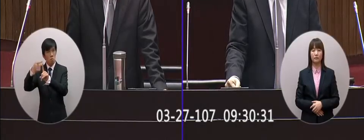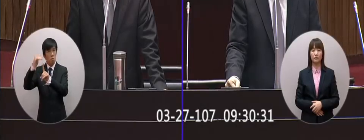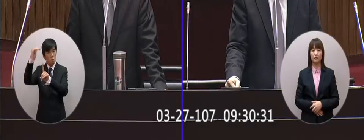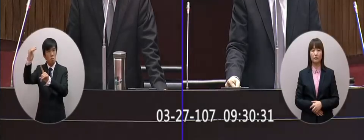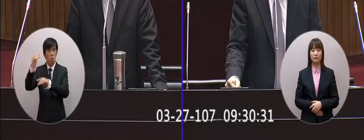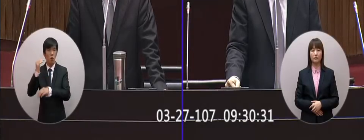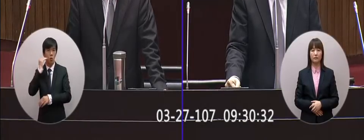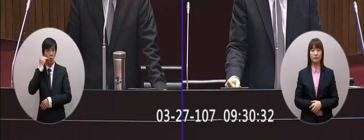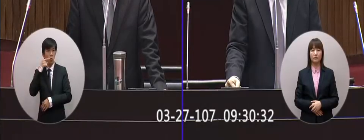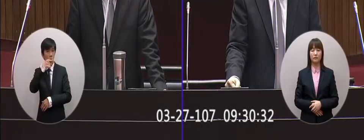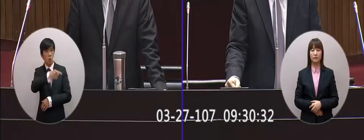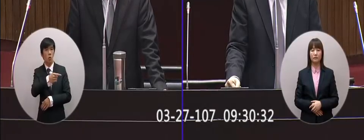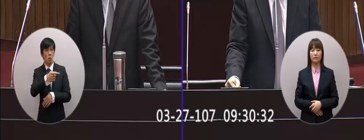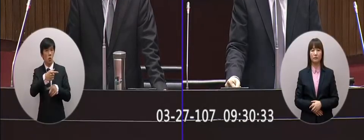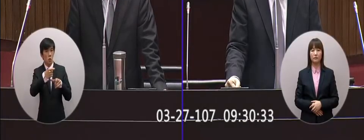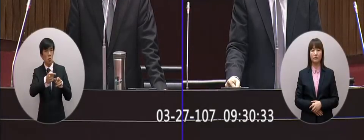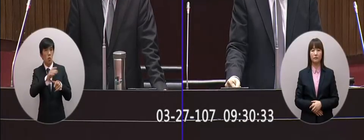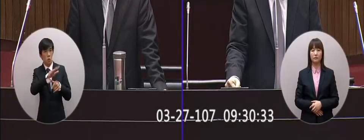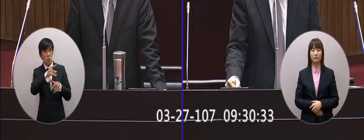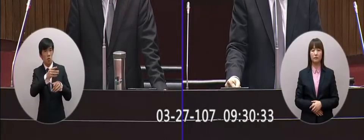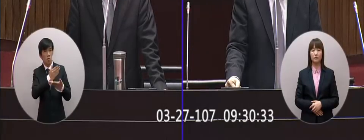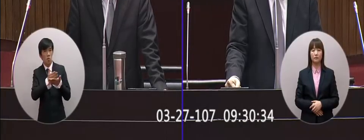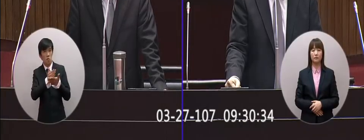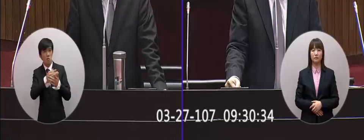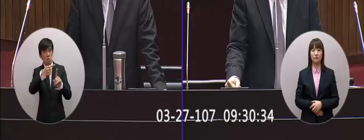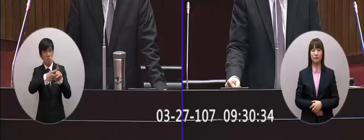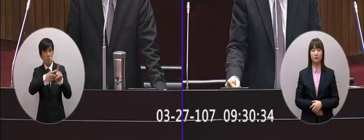有的国营事业的土地价格比较低，